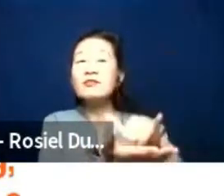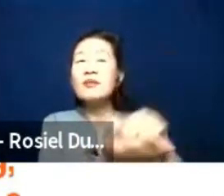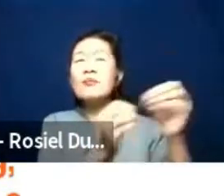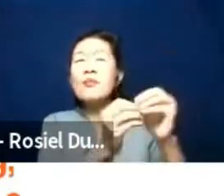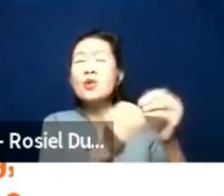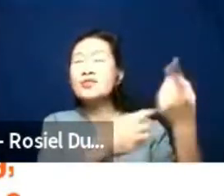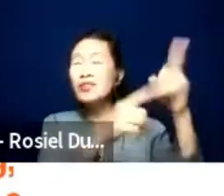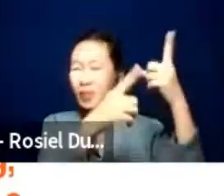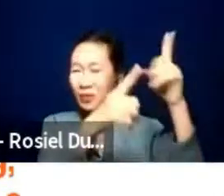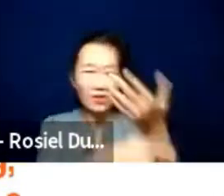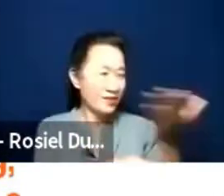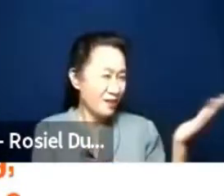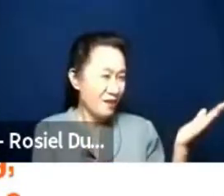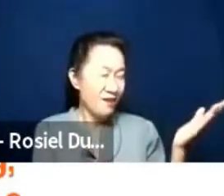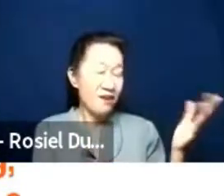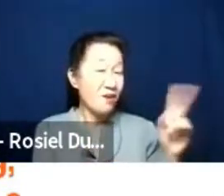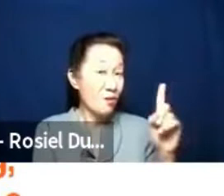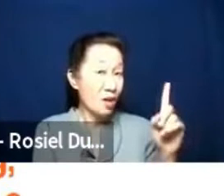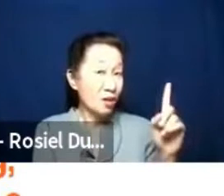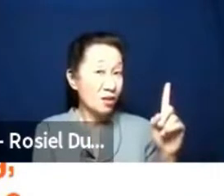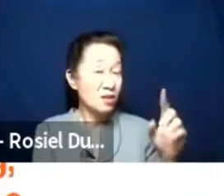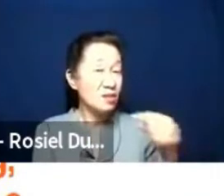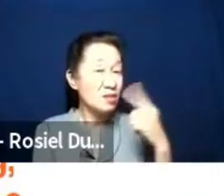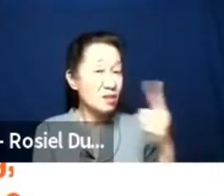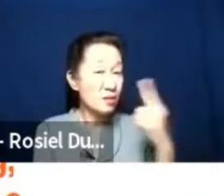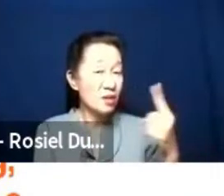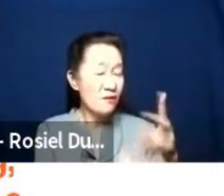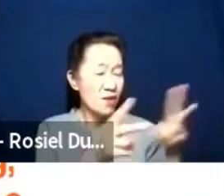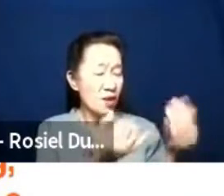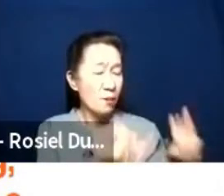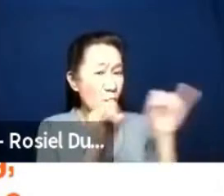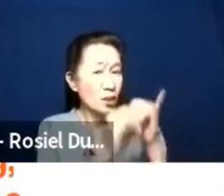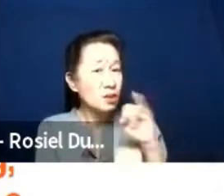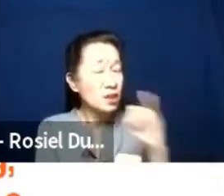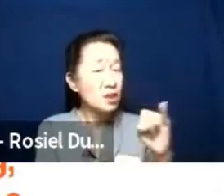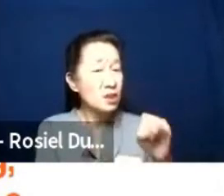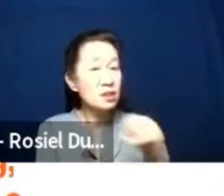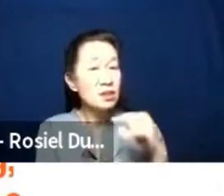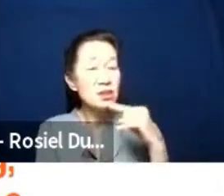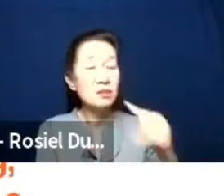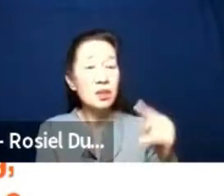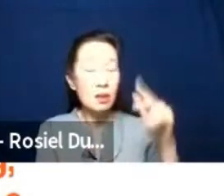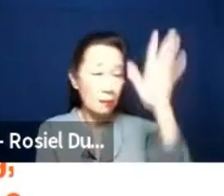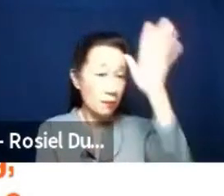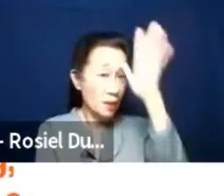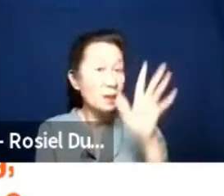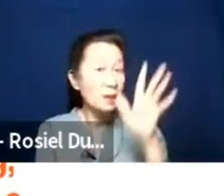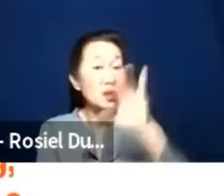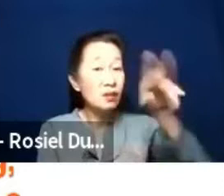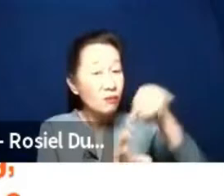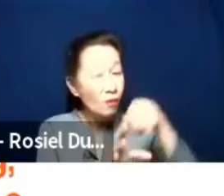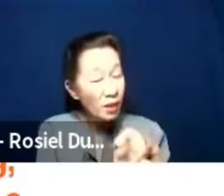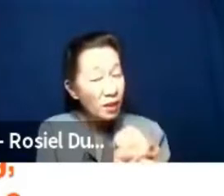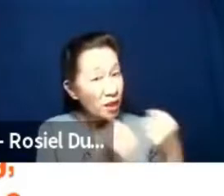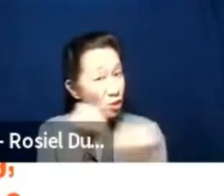maging successful sila. At isa pa sa mga sinasabing very important, yung sinasabing parent involvement and support.